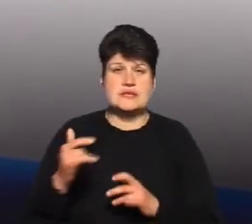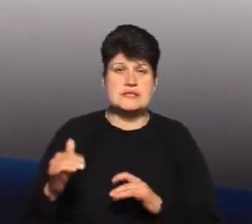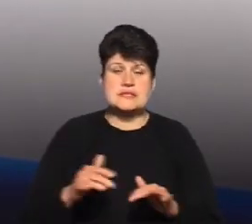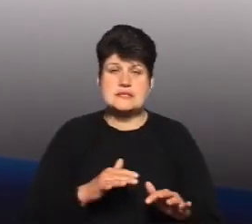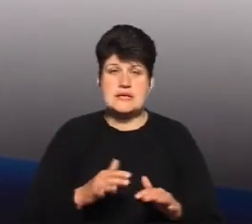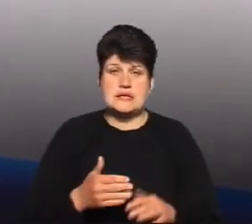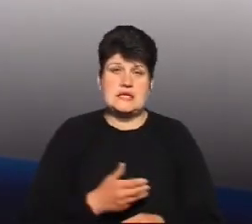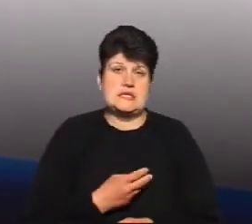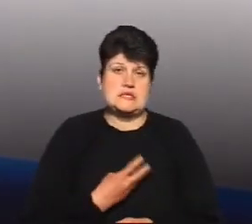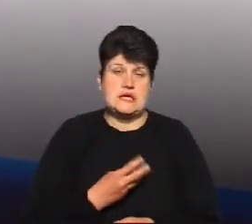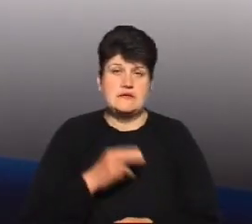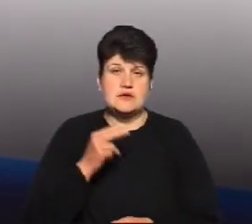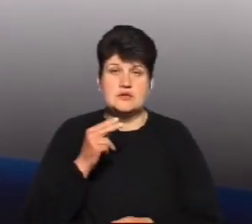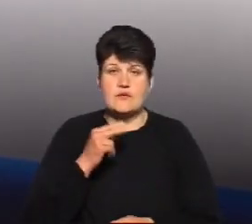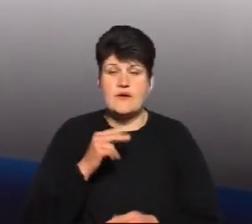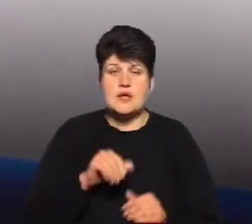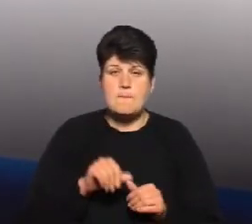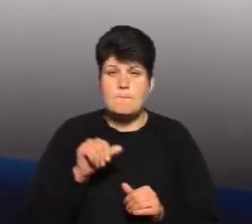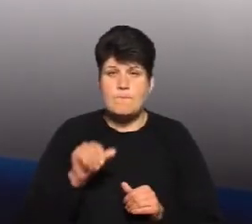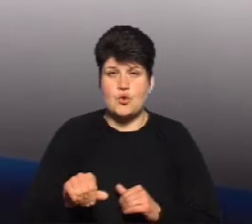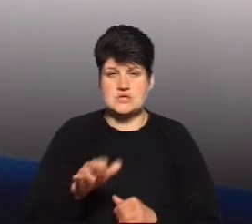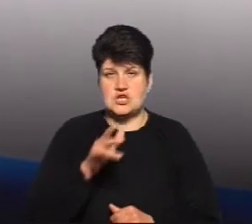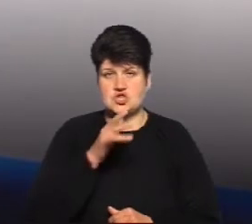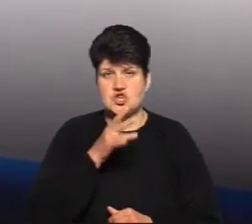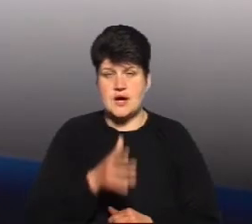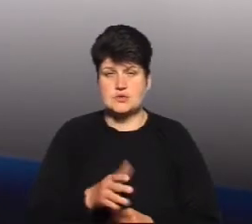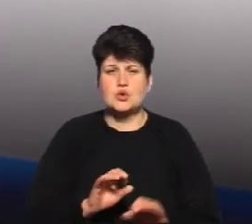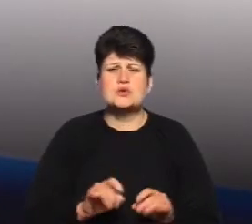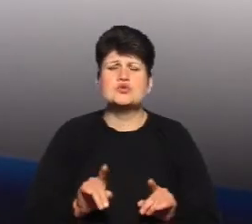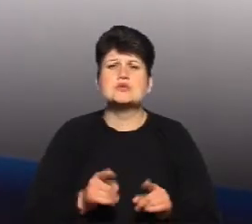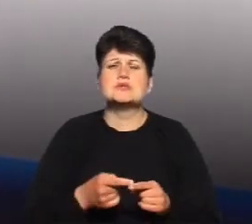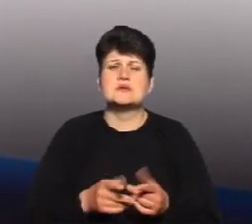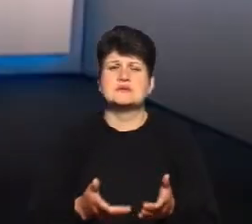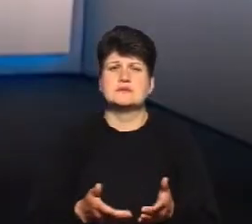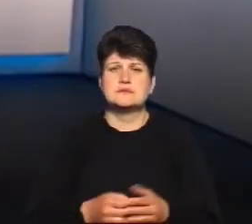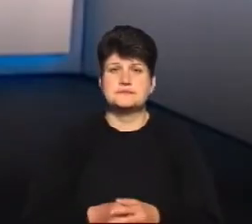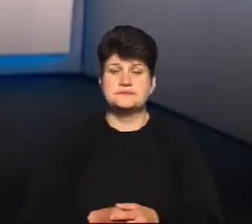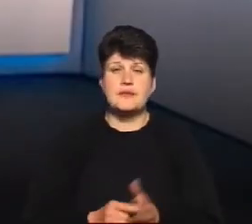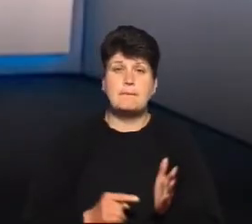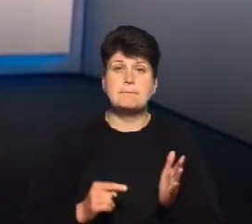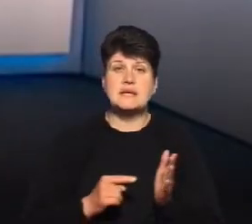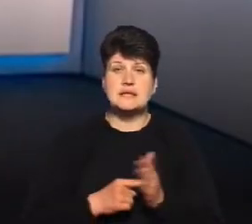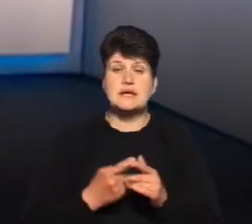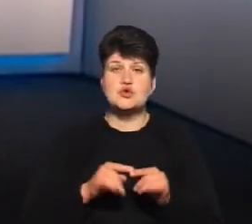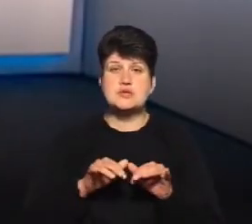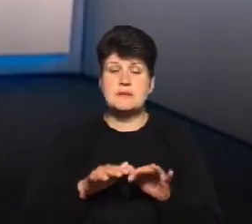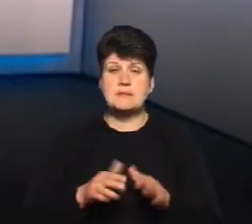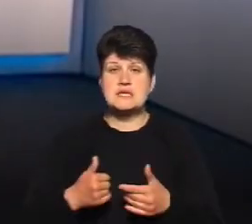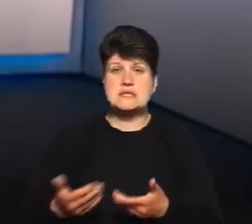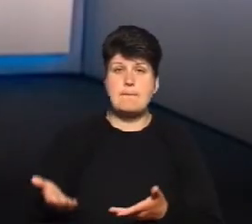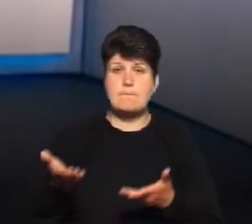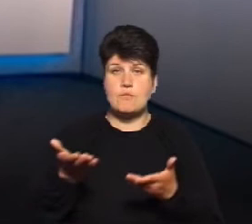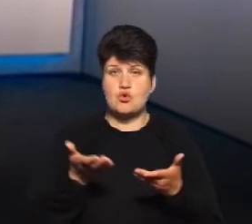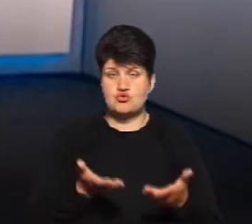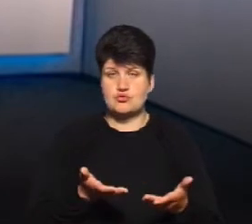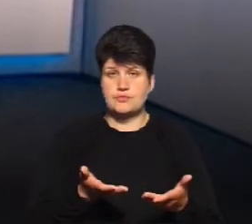Іван? Поза часом. Розкажіть трішечки про це детальніше. Що це, для чого, яка мета? Мета цього заходу ми запрошуємо для